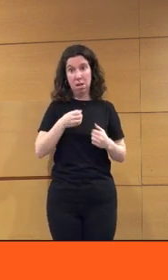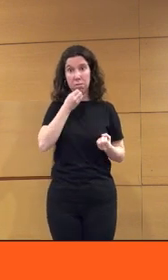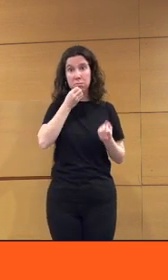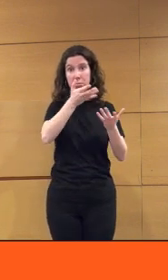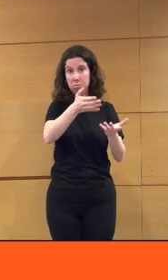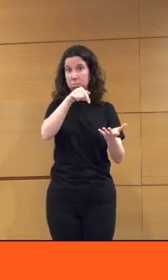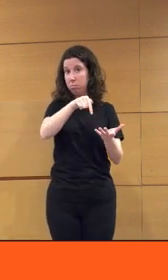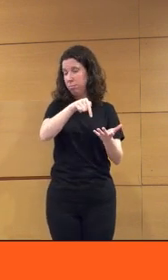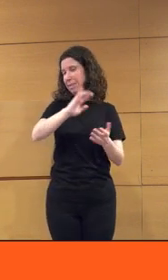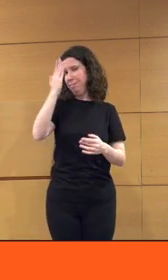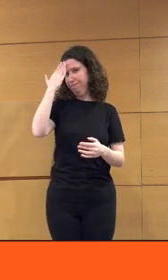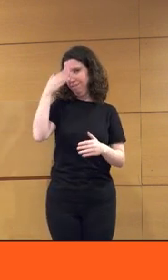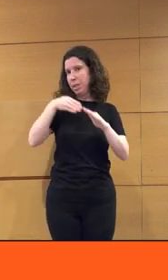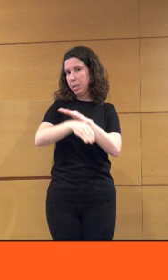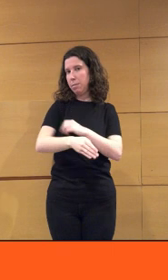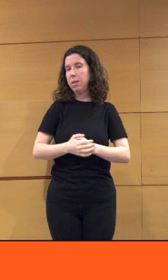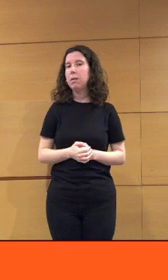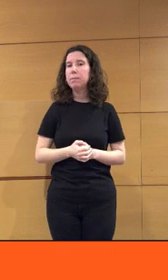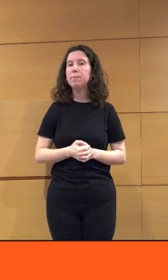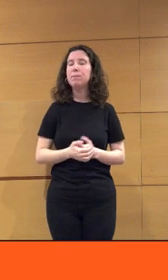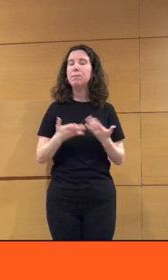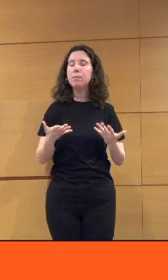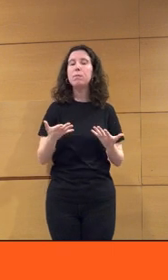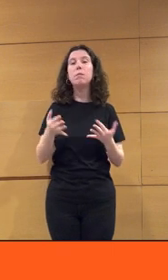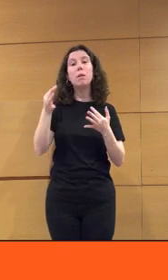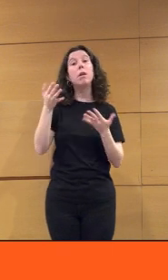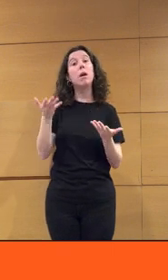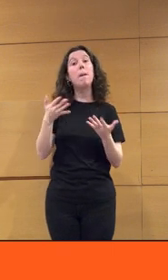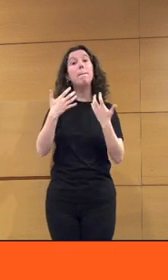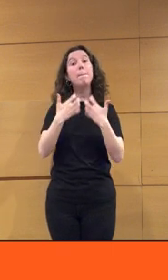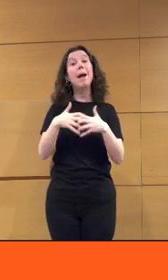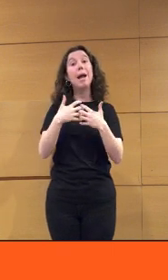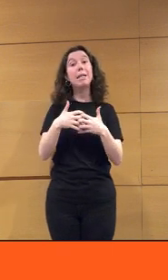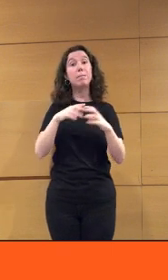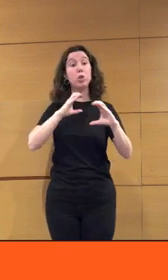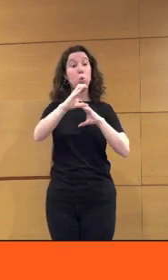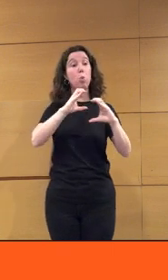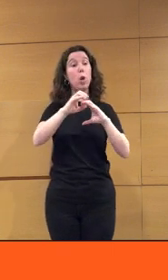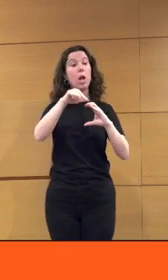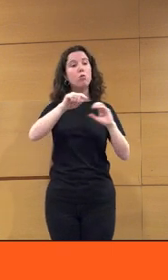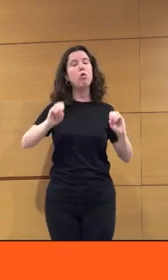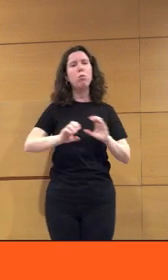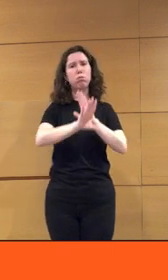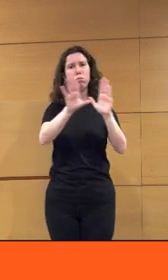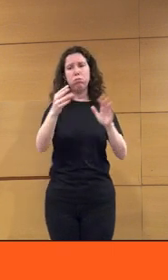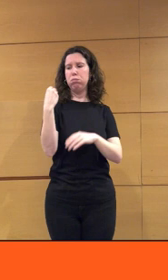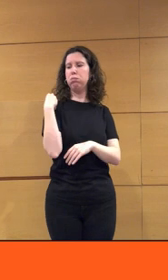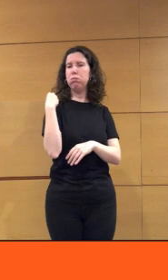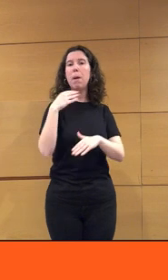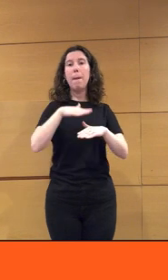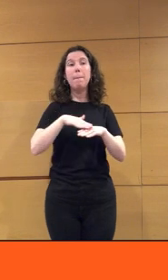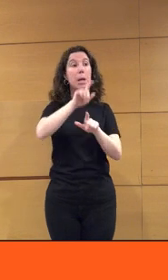en l'accessibilitat. Detalla els mecanismes de comunicació a través dels quals la ciutadania podrà